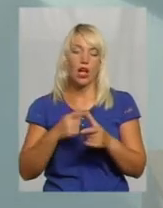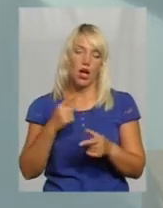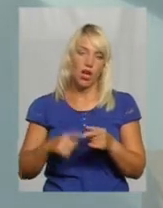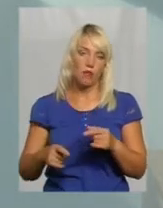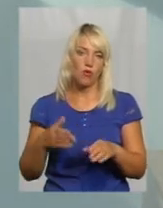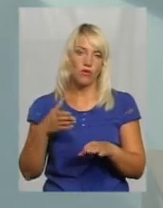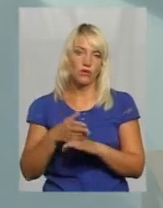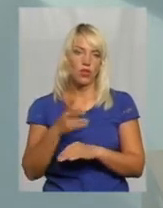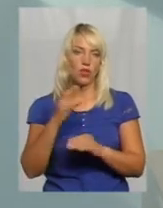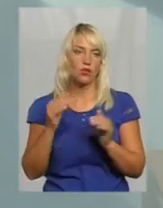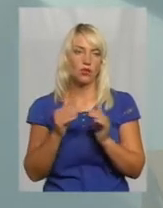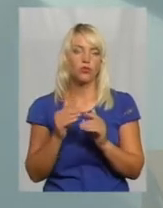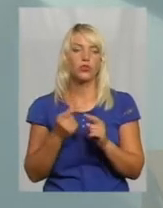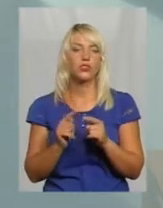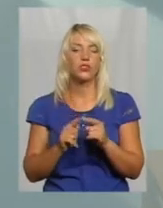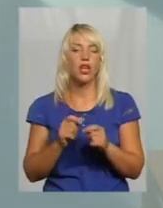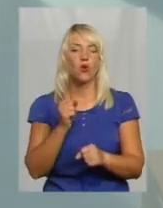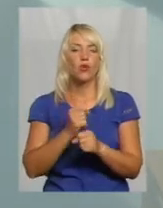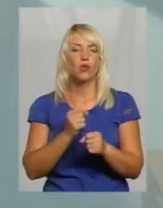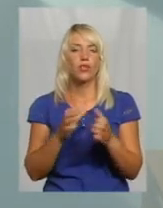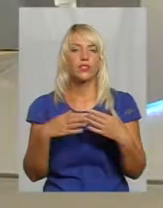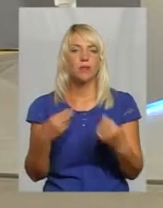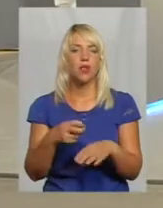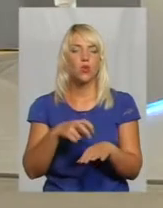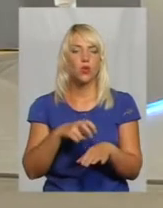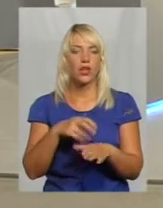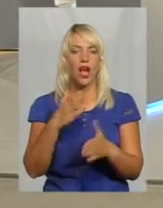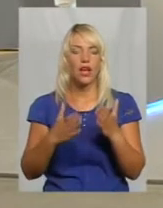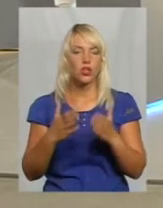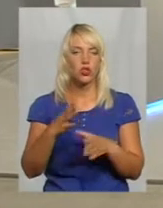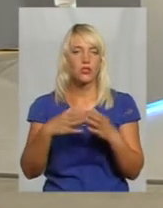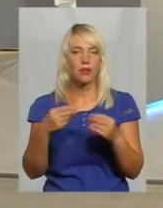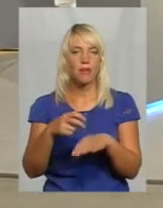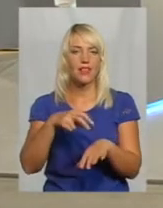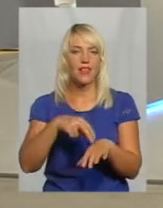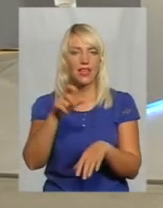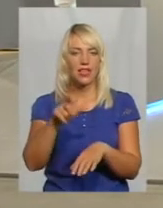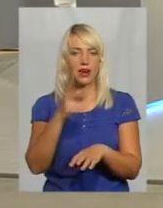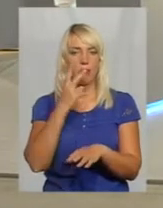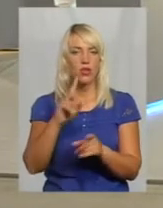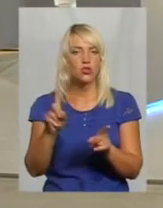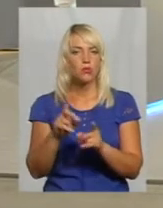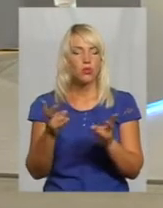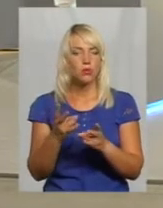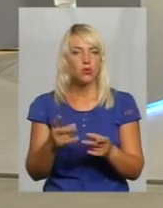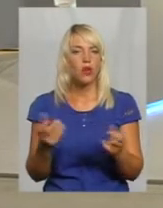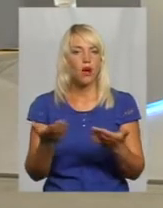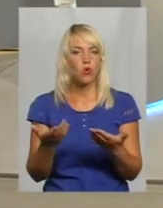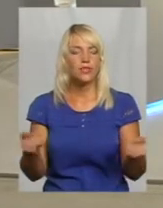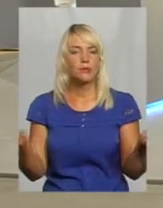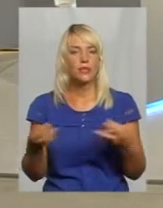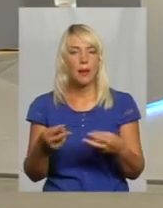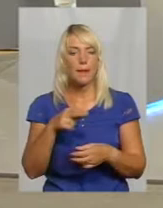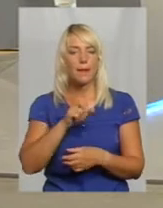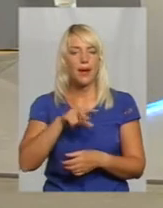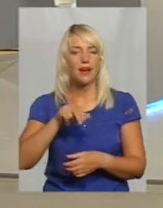на дому. Тобто це робота сімейного лікаря, а якщо сімейний лікар бачить, що потребує якоїсь спеціалізованої такої паліативної